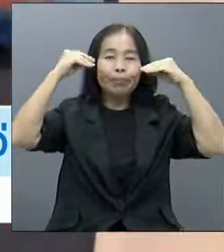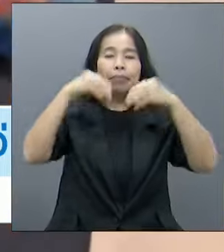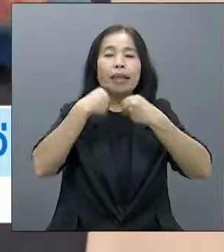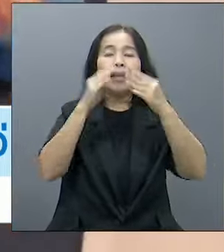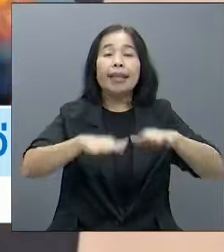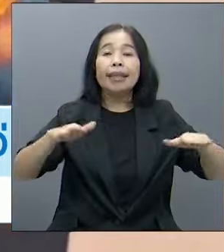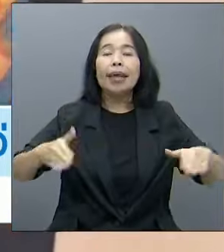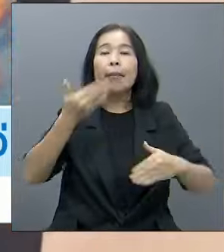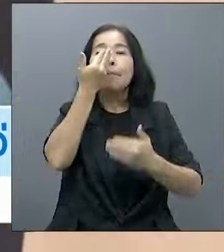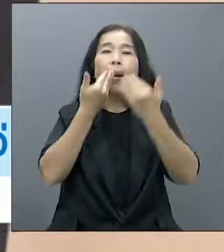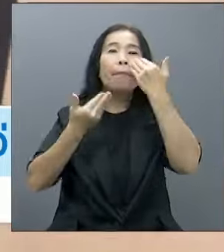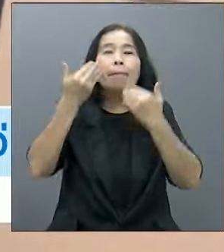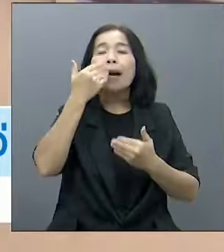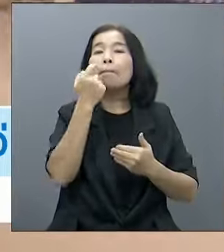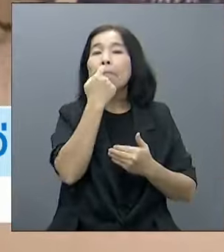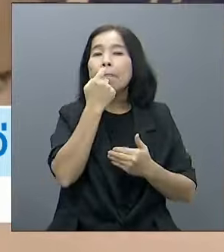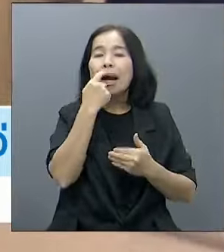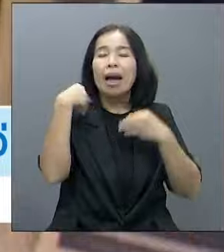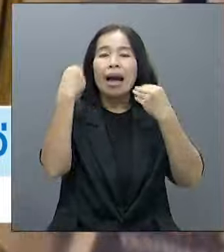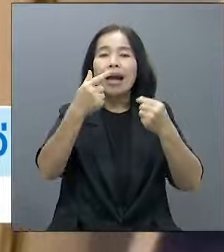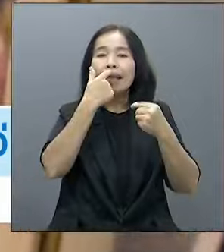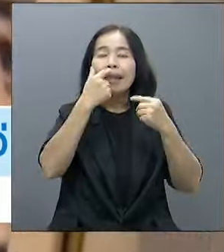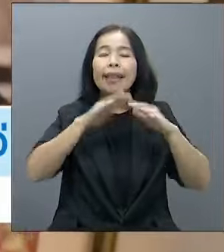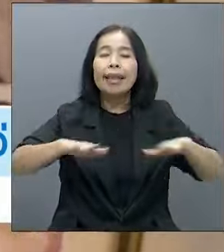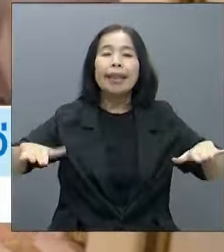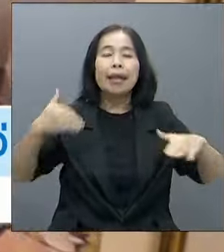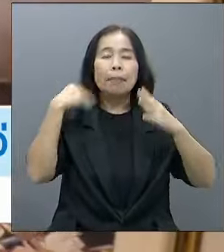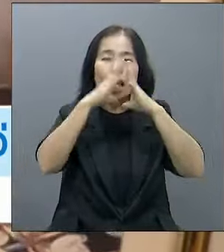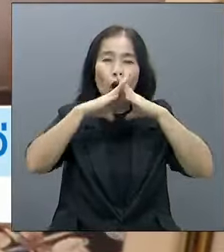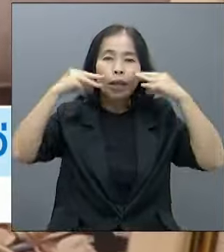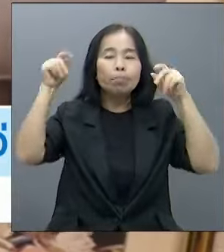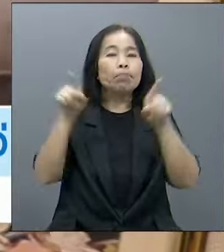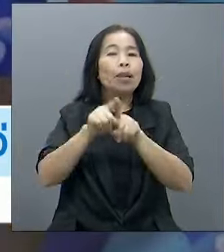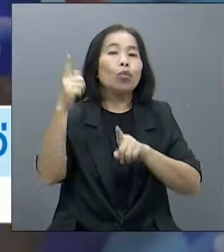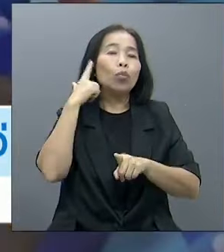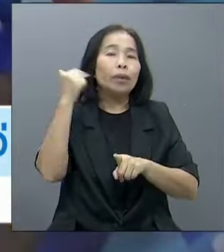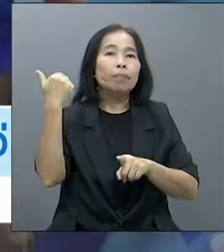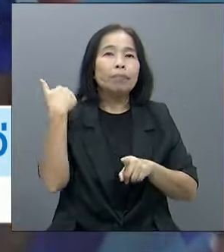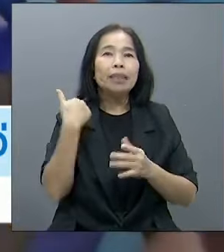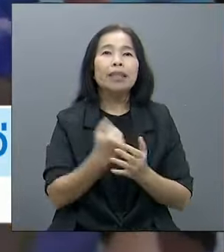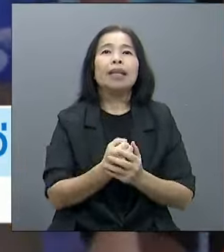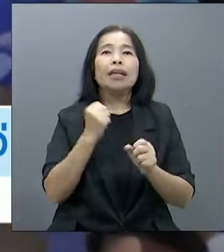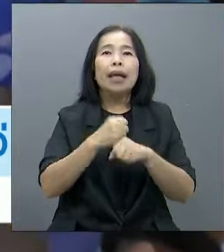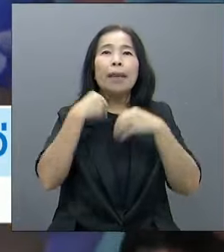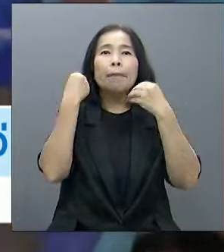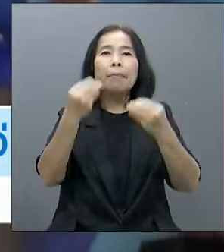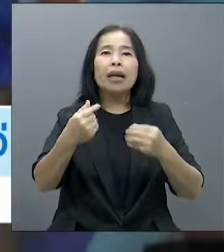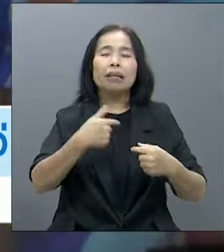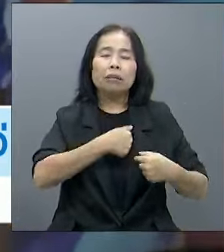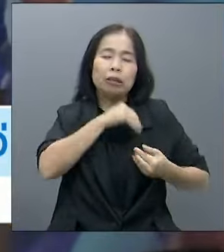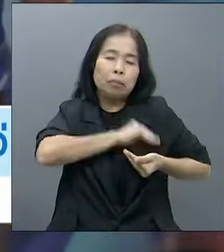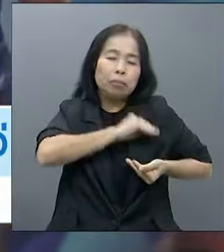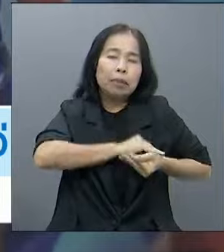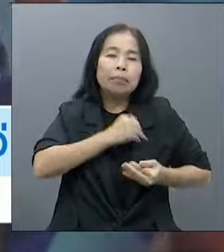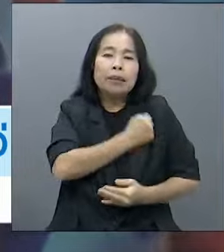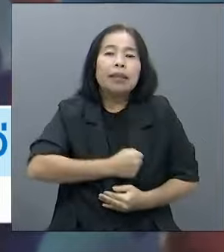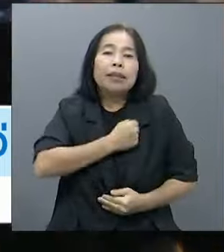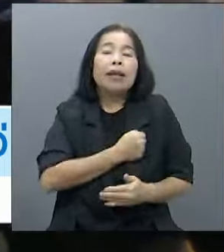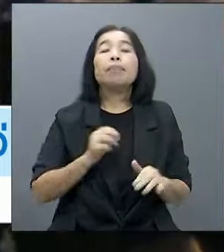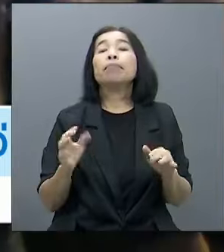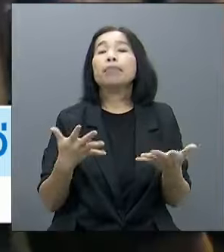ภาวะปากแหว่งเพดานโหวเพื่อให้เด็กๆได้มีรอยยิ้มเหมือนกับคนอื่นๆและก็ยังเป็นการช่วยรักษาแผลทางใจทำให้ชีวิตของเด็กๆเห